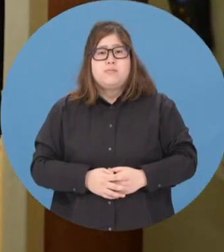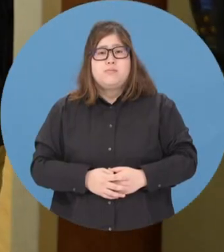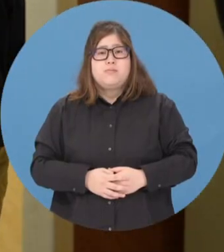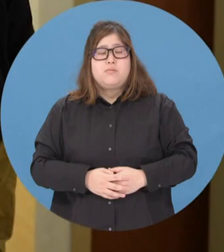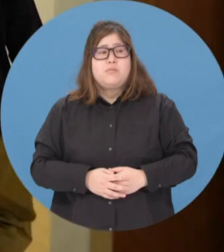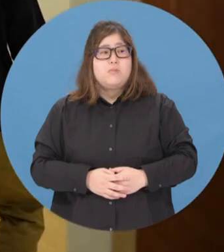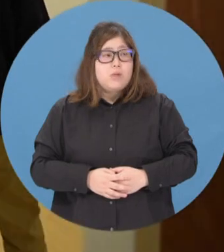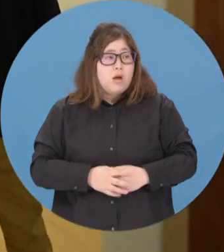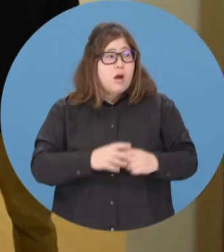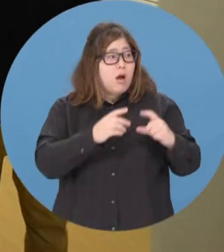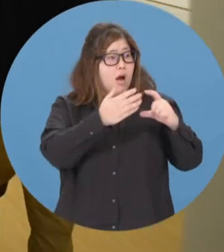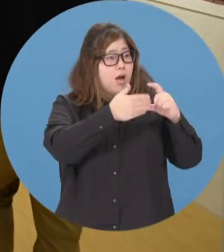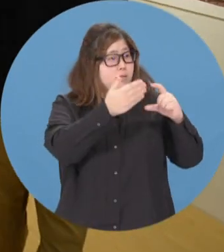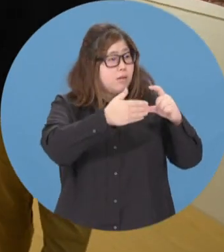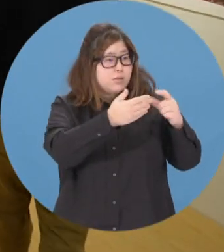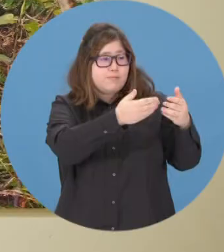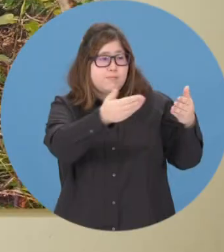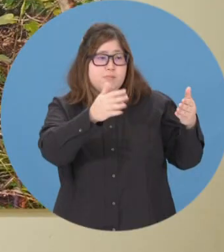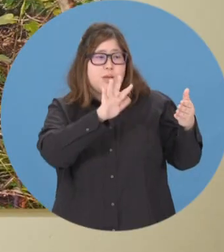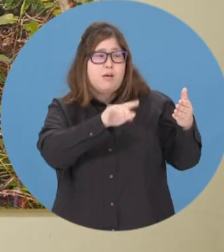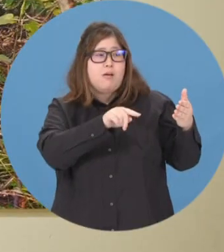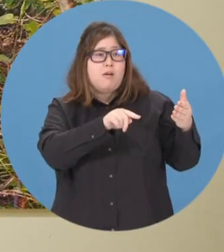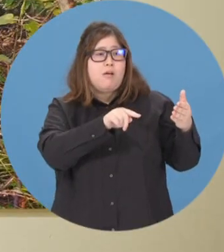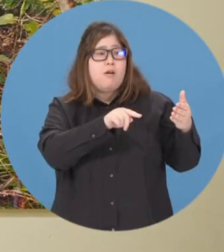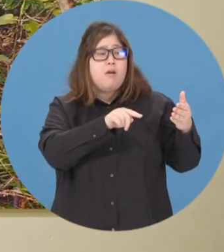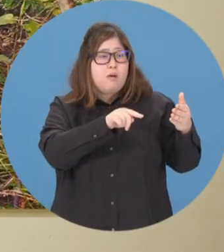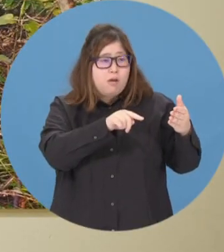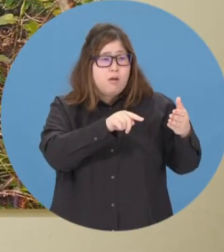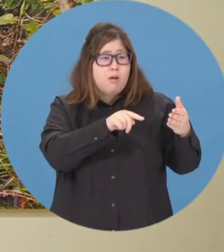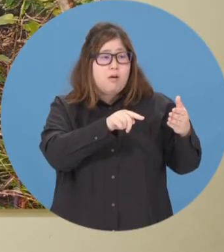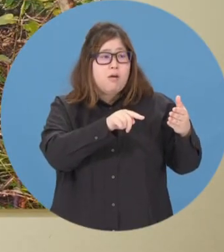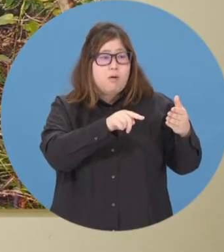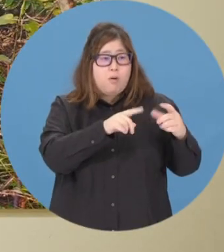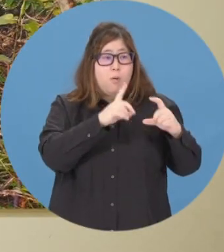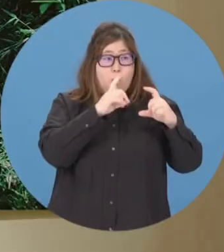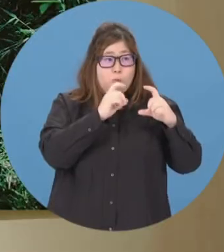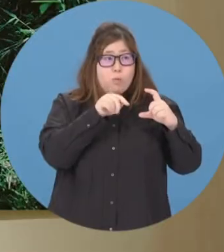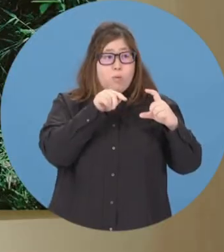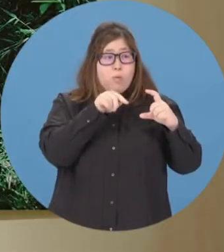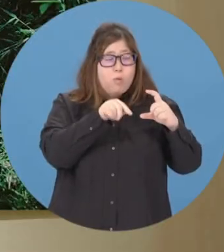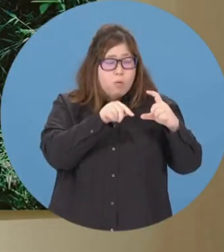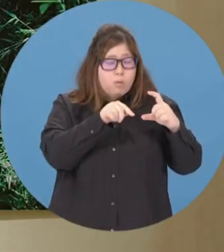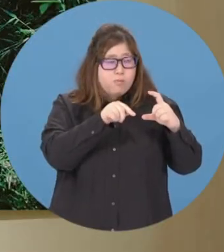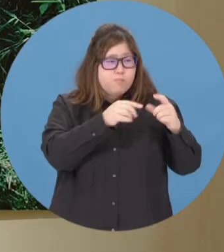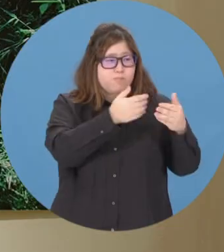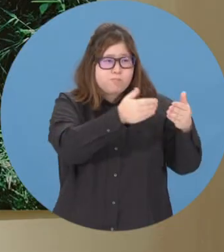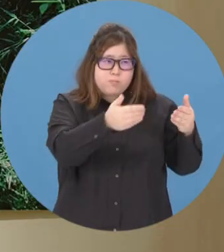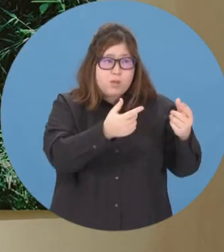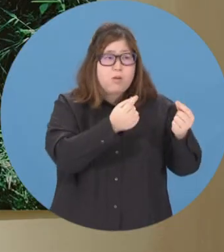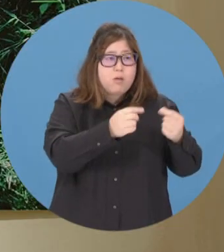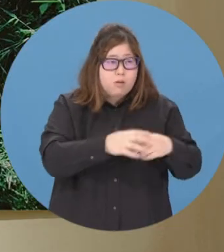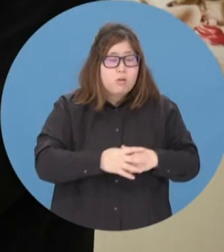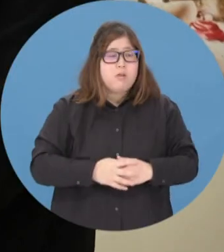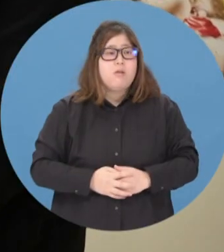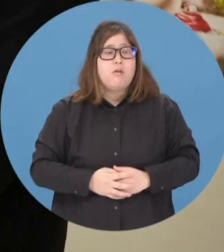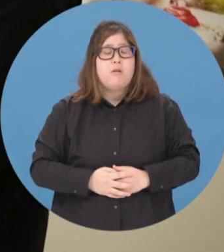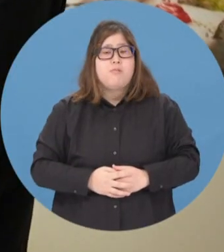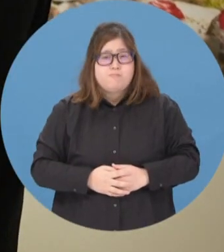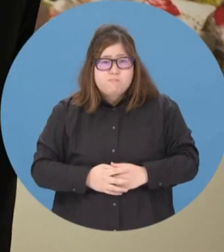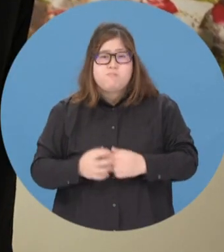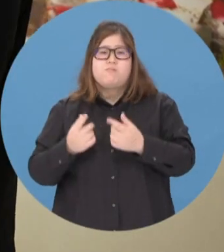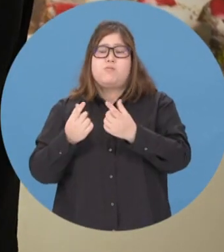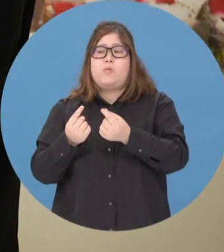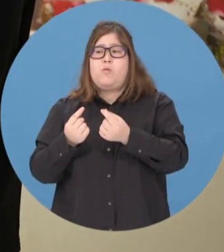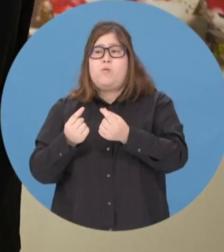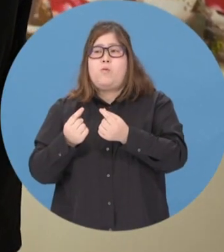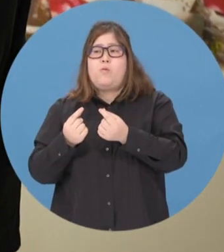ああ、写真がたくさん。こうやって寺田さんの写真を飾ってるんですね。 そうですね、現在は